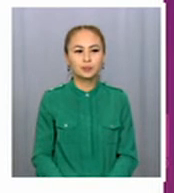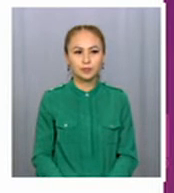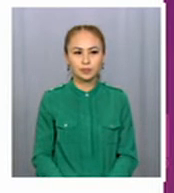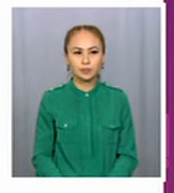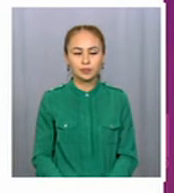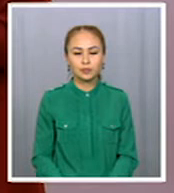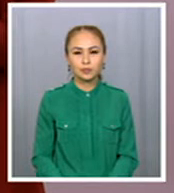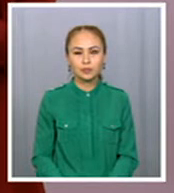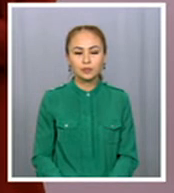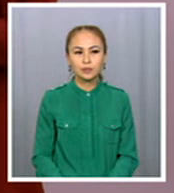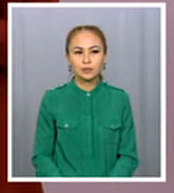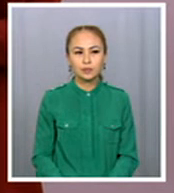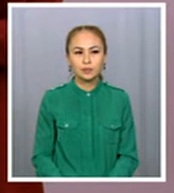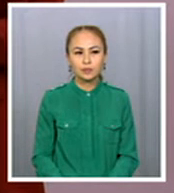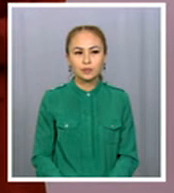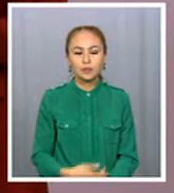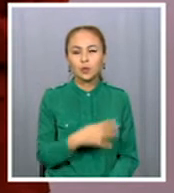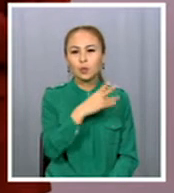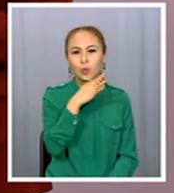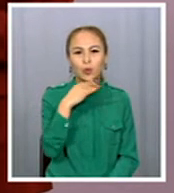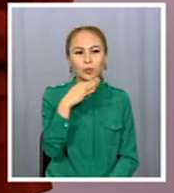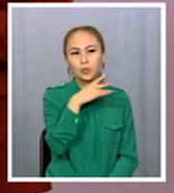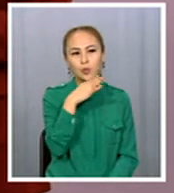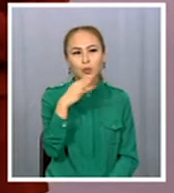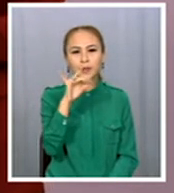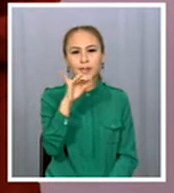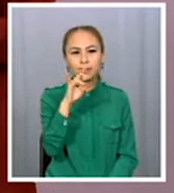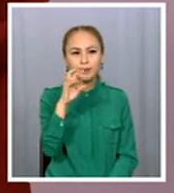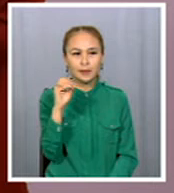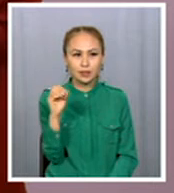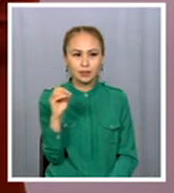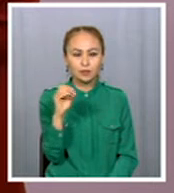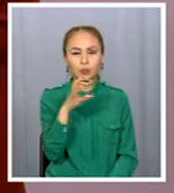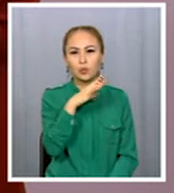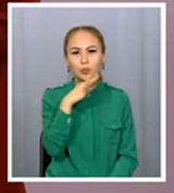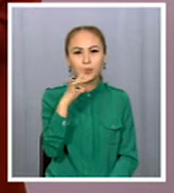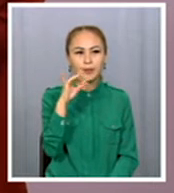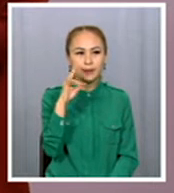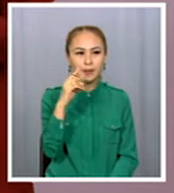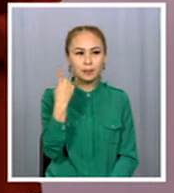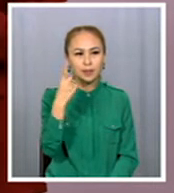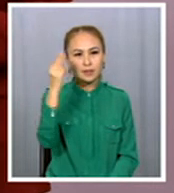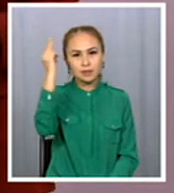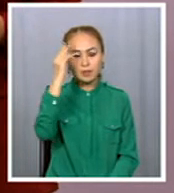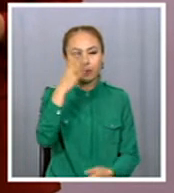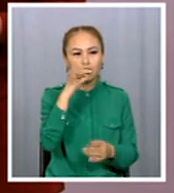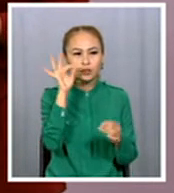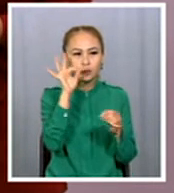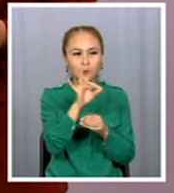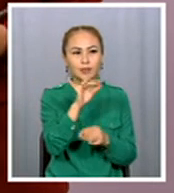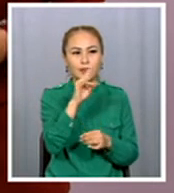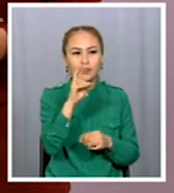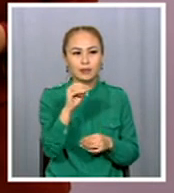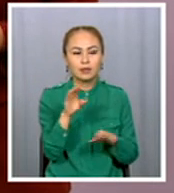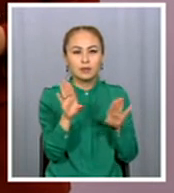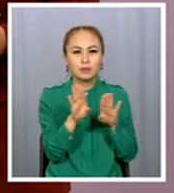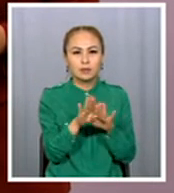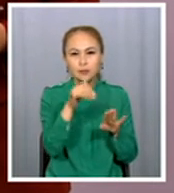оқиық жұмбақты. Көп-көп ине, көп ине, бір сабағы жоқ ине, істікпейді